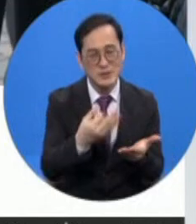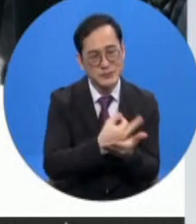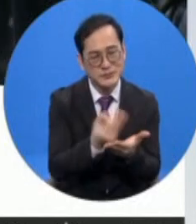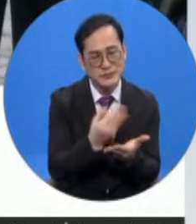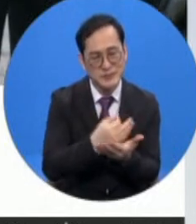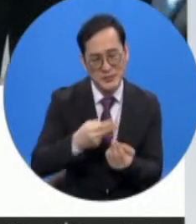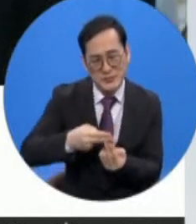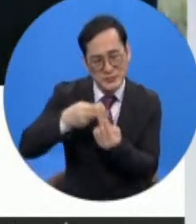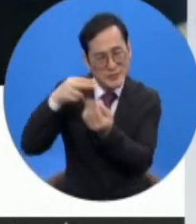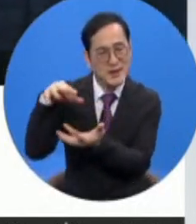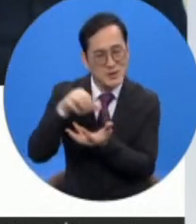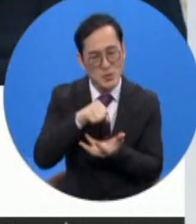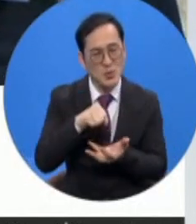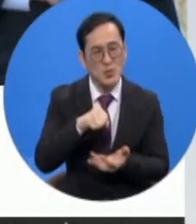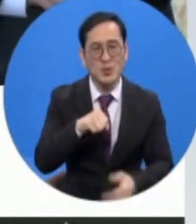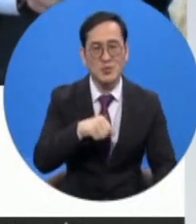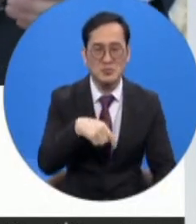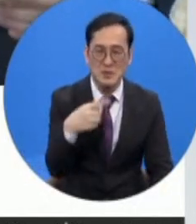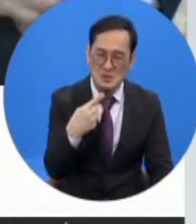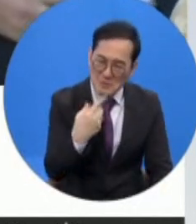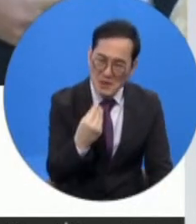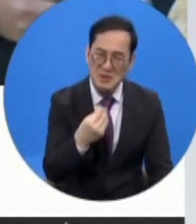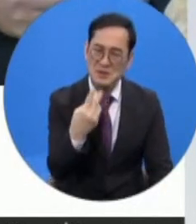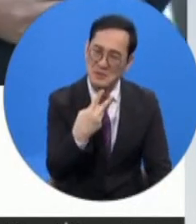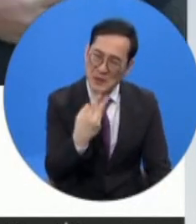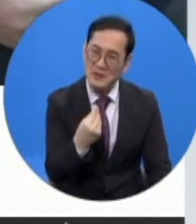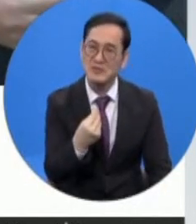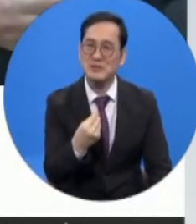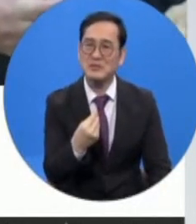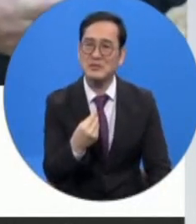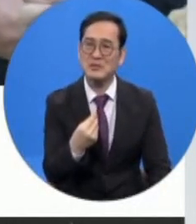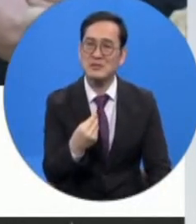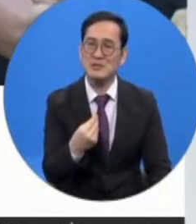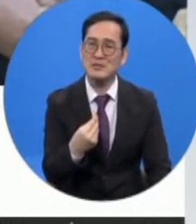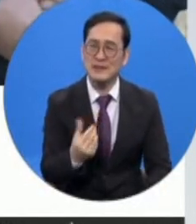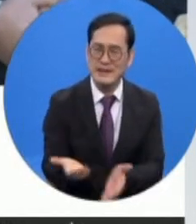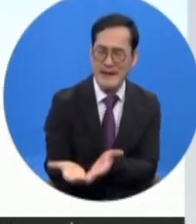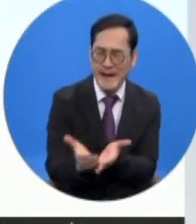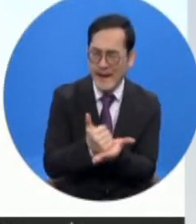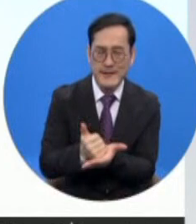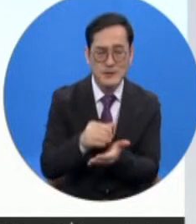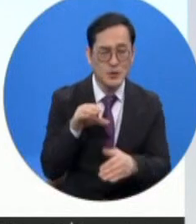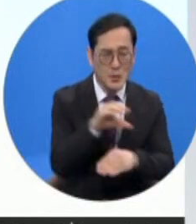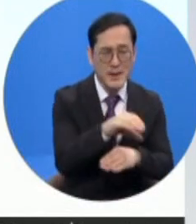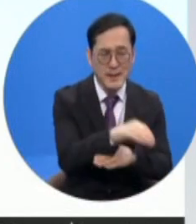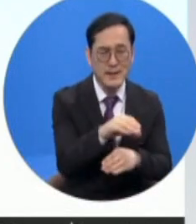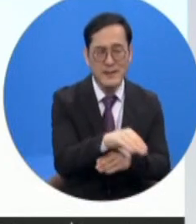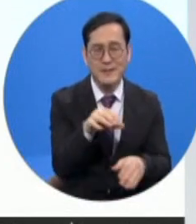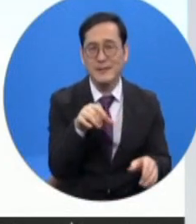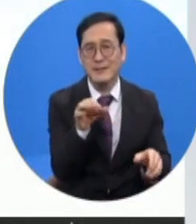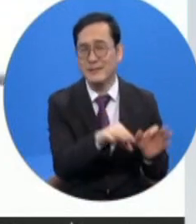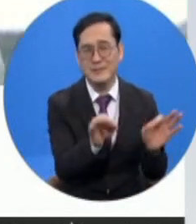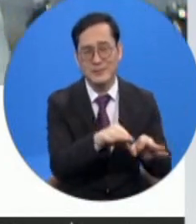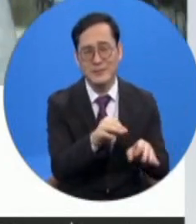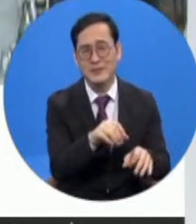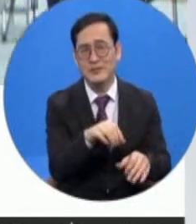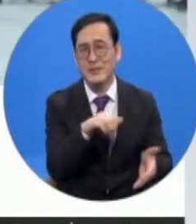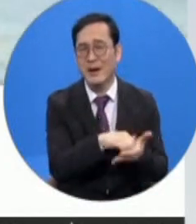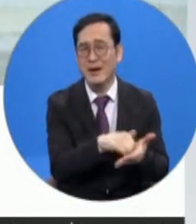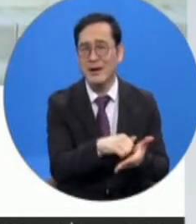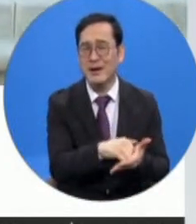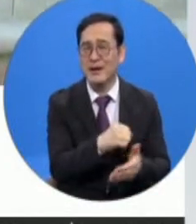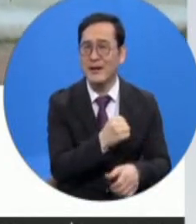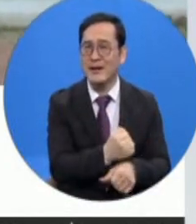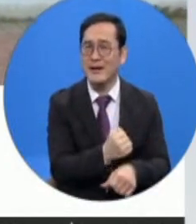하니까 그렇습니까? 한 뭐 몇천만 원 정도의 돈은 탈탈 털면은 할 수 있는 그 정도 돈은 되지 않을까 일단은 그런 생각이 저는